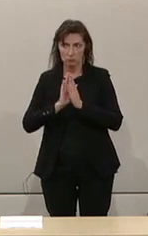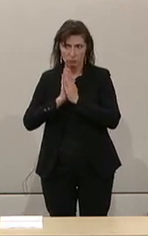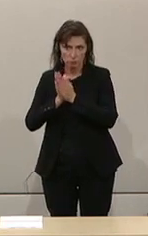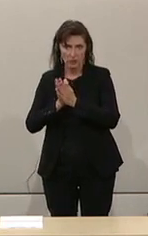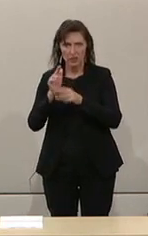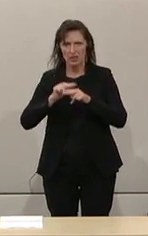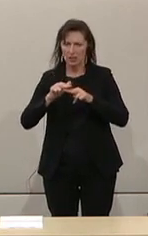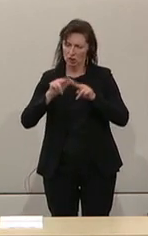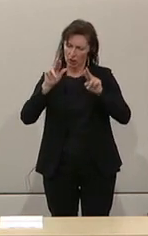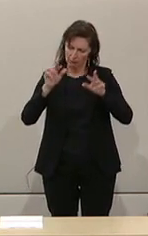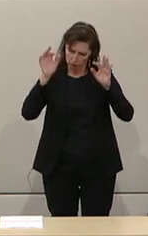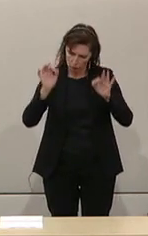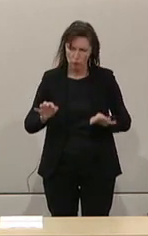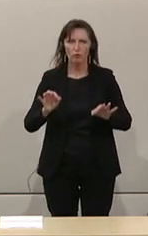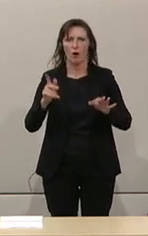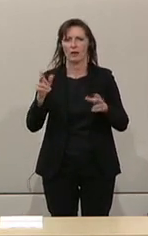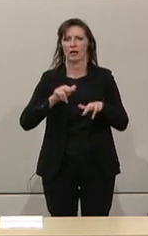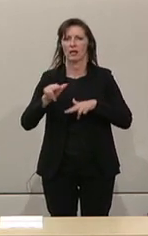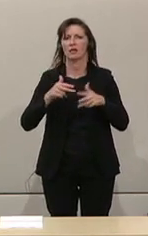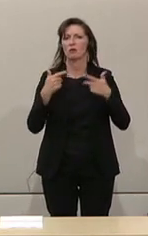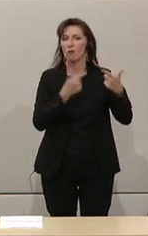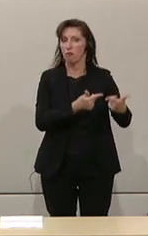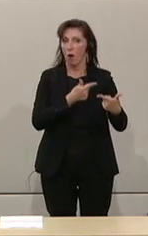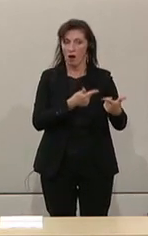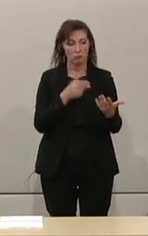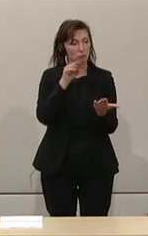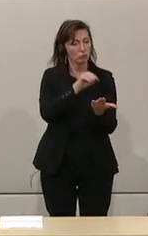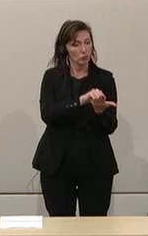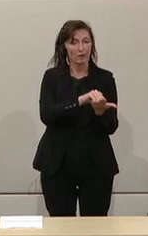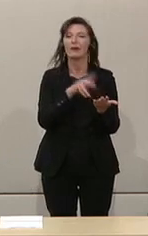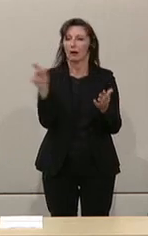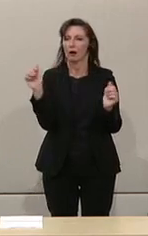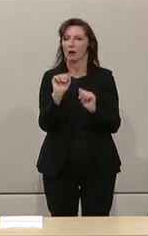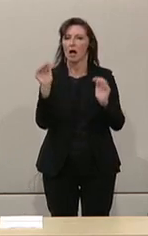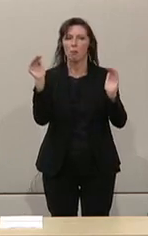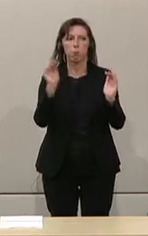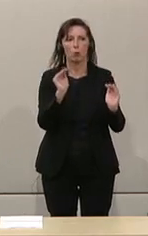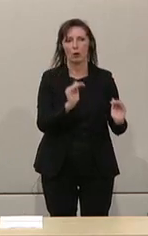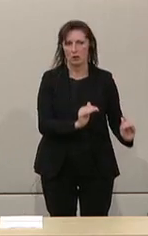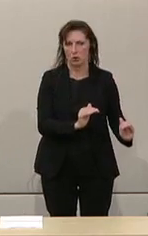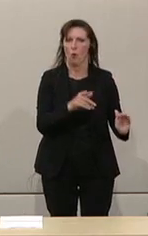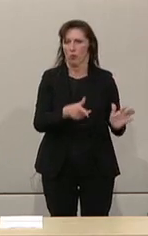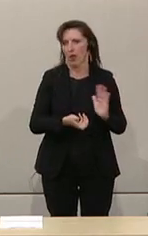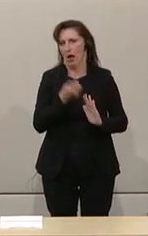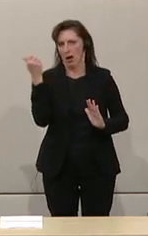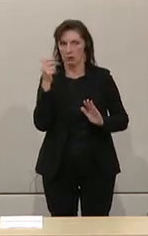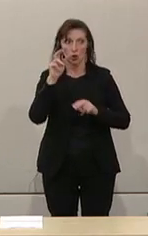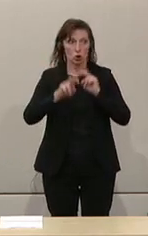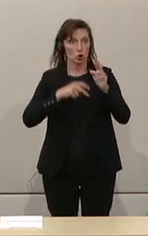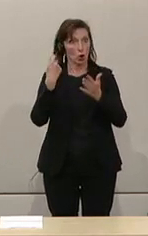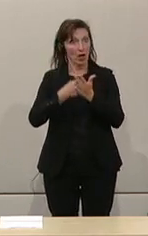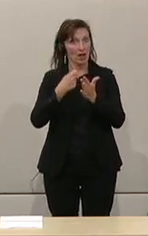Nationalrat umgehend eine Regierungsvorlage vorzulegen, die die kalte Progression abschafft. Dabei sind die Steuertarifstufen des